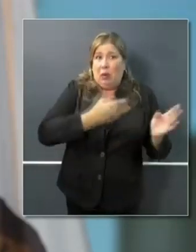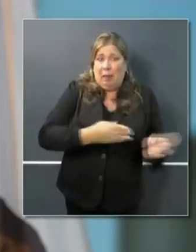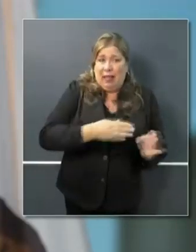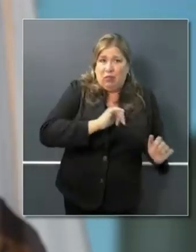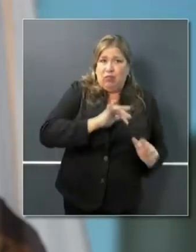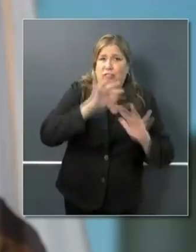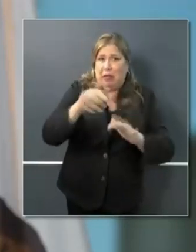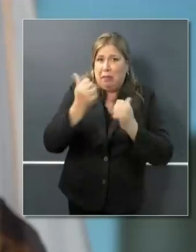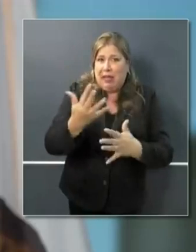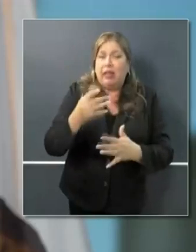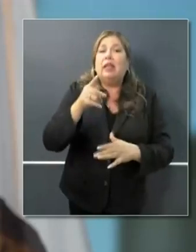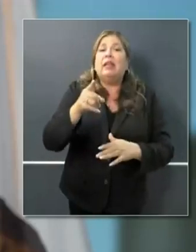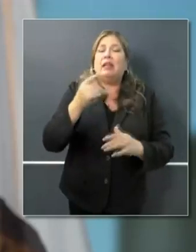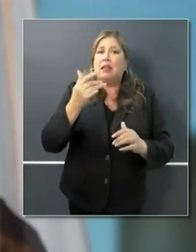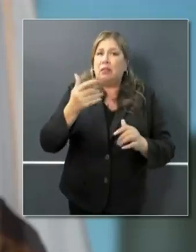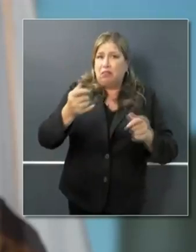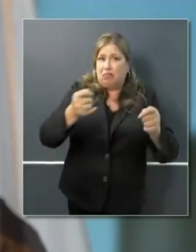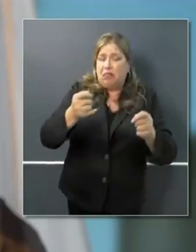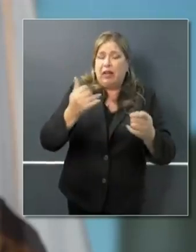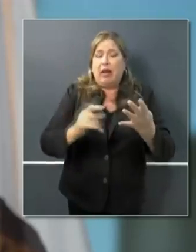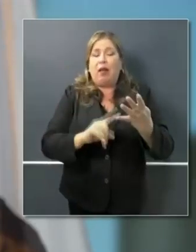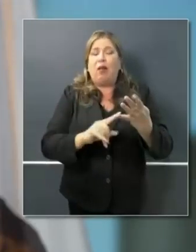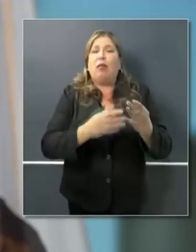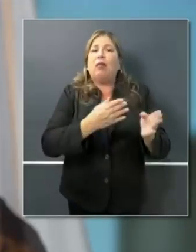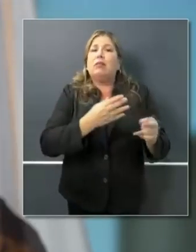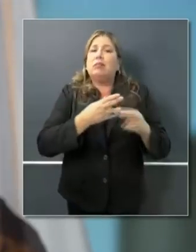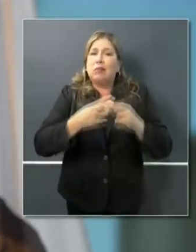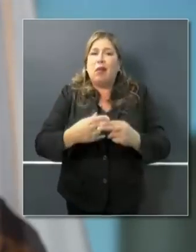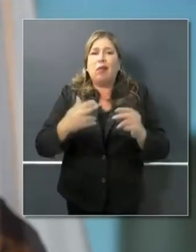программы помощи нелегальным иммигрантам, проживающим в штате.